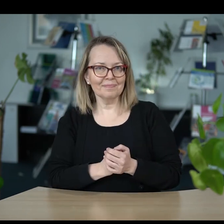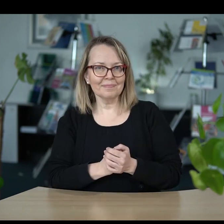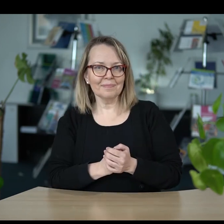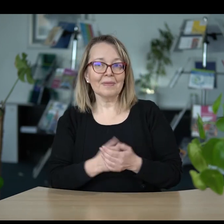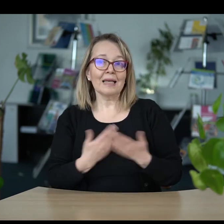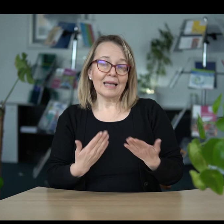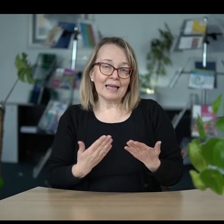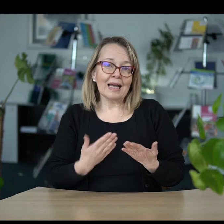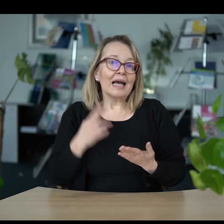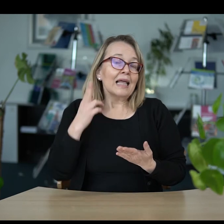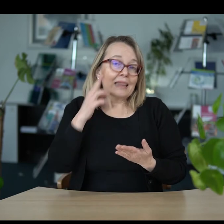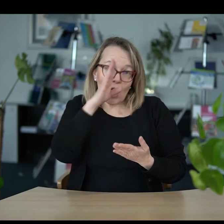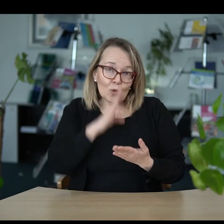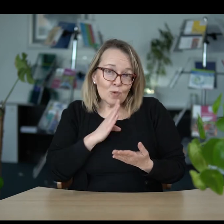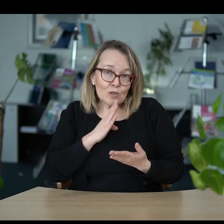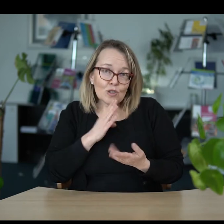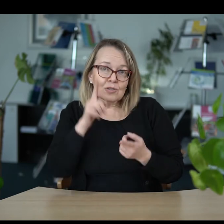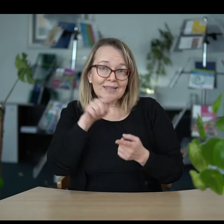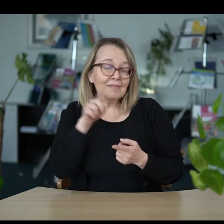pa že govorimo o gluhoti.